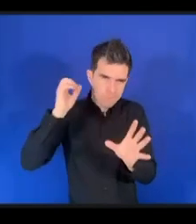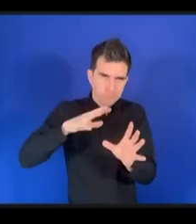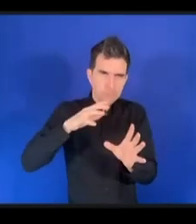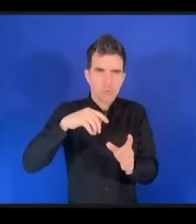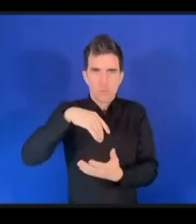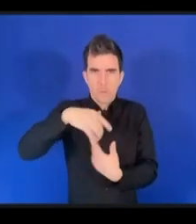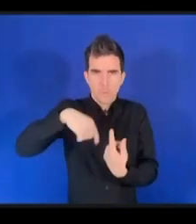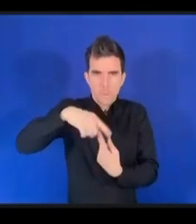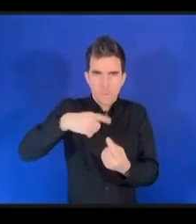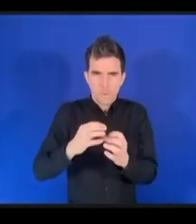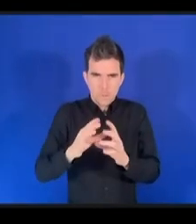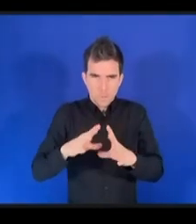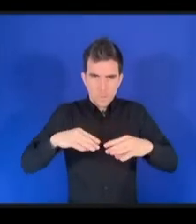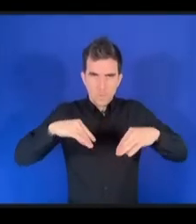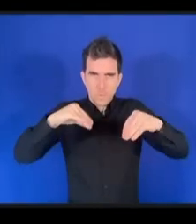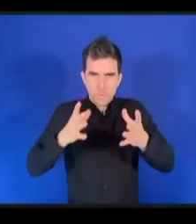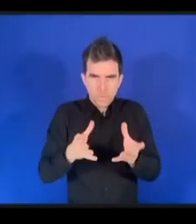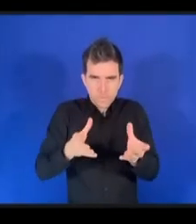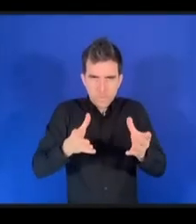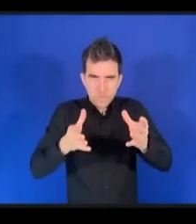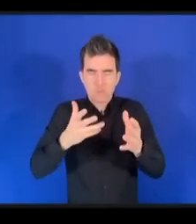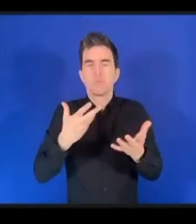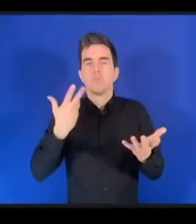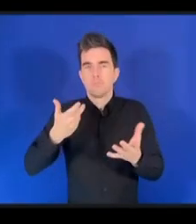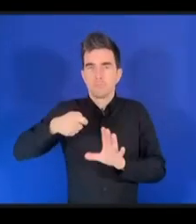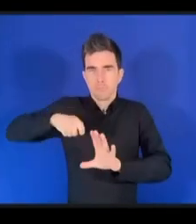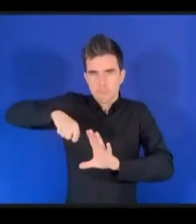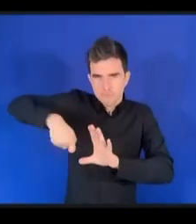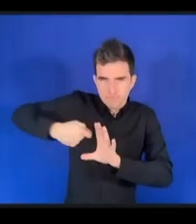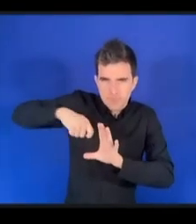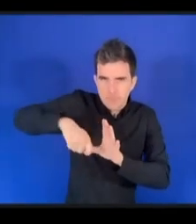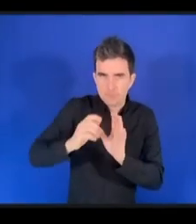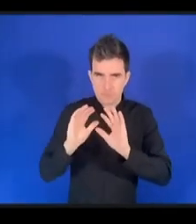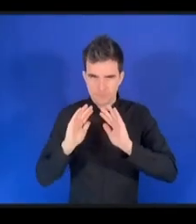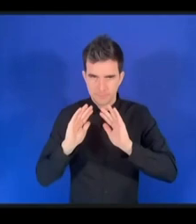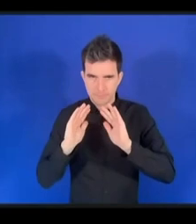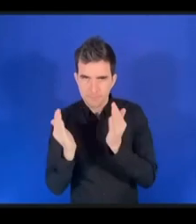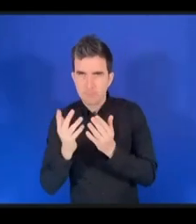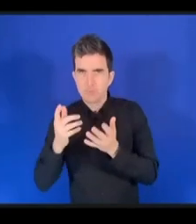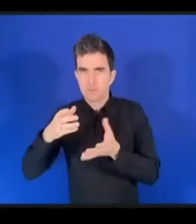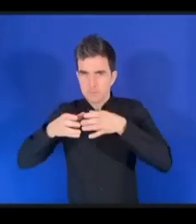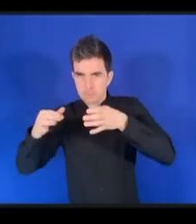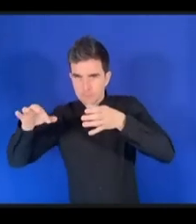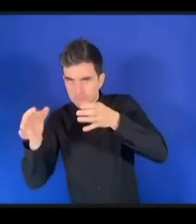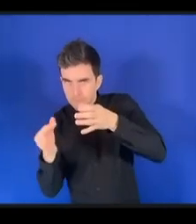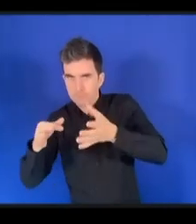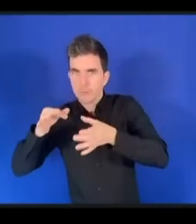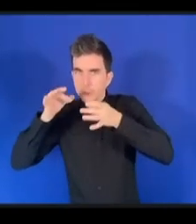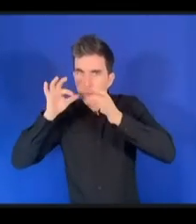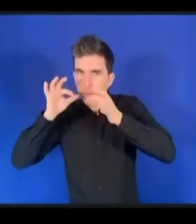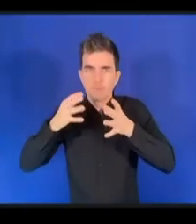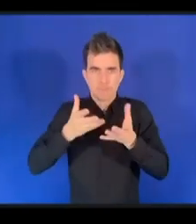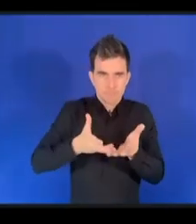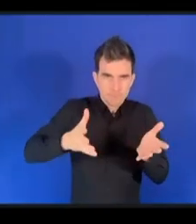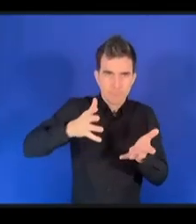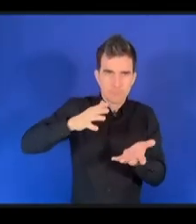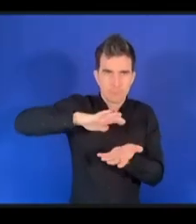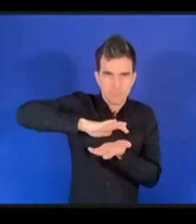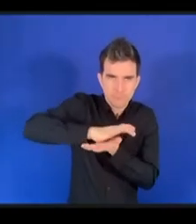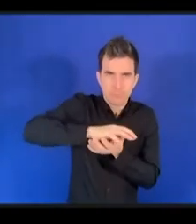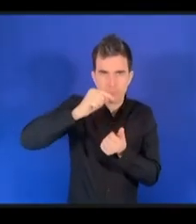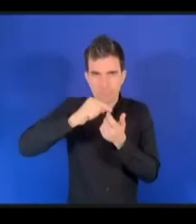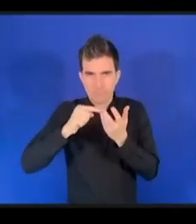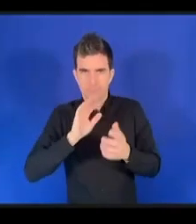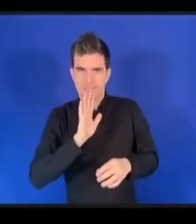んであります。その印刷技術などが半導体製造装